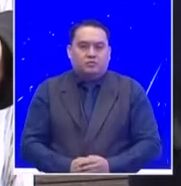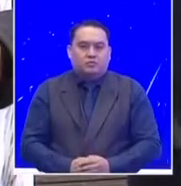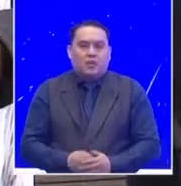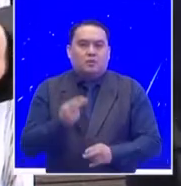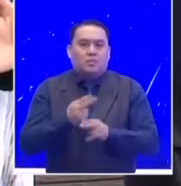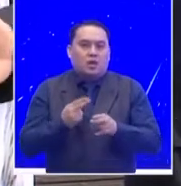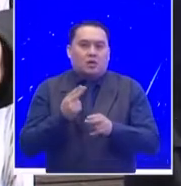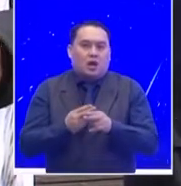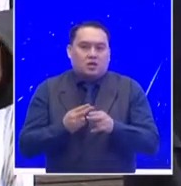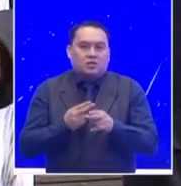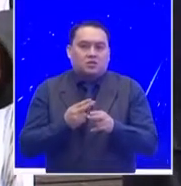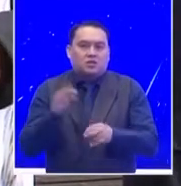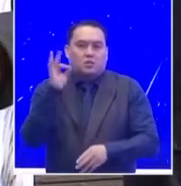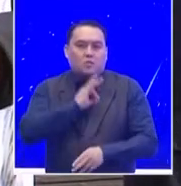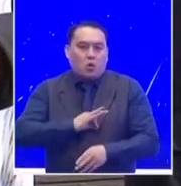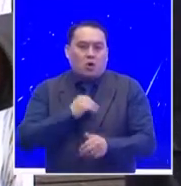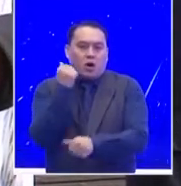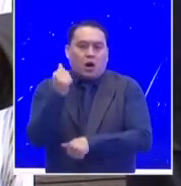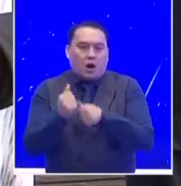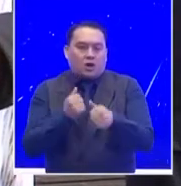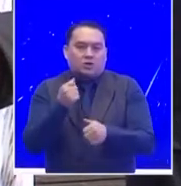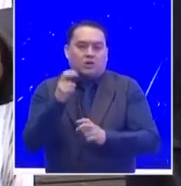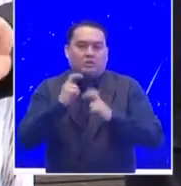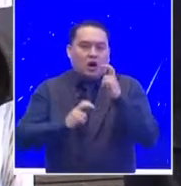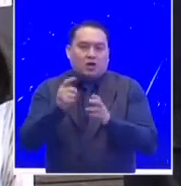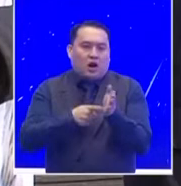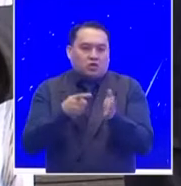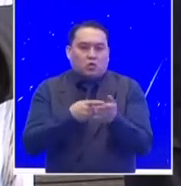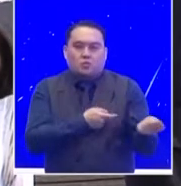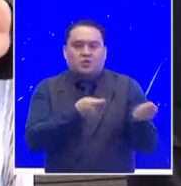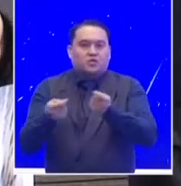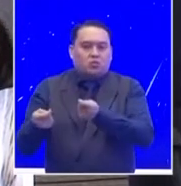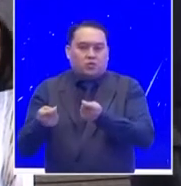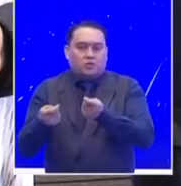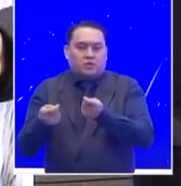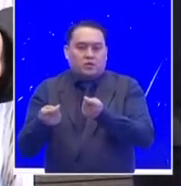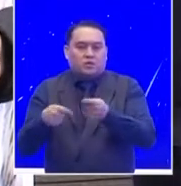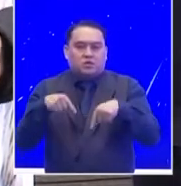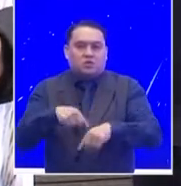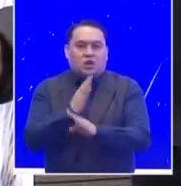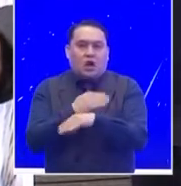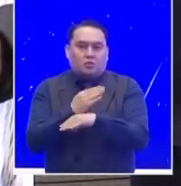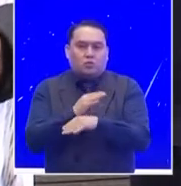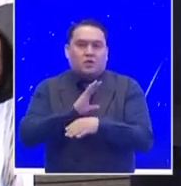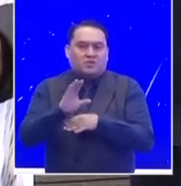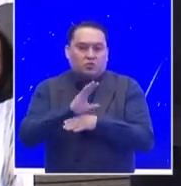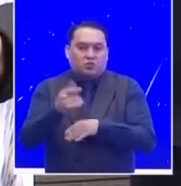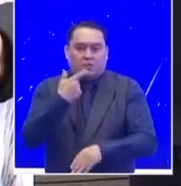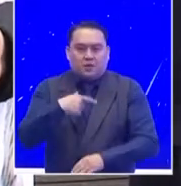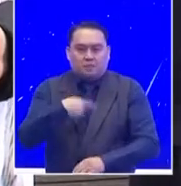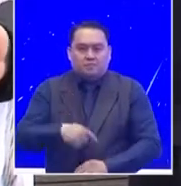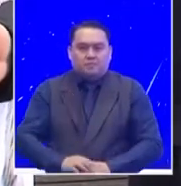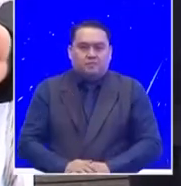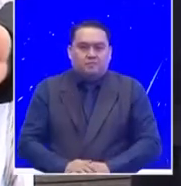металла. Металл используем Карагандинского металлургического комбината. Привозим в Стрипсы, здесь же в Копчегае все это дело производим. Вот это то,